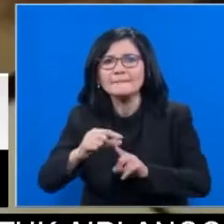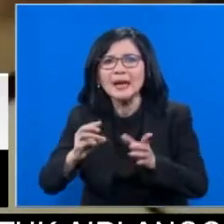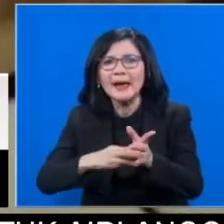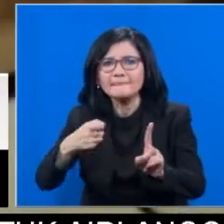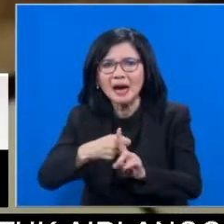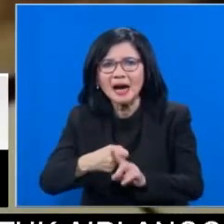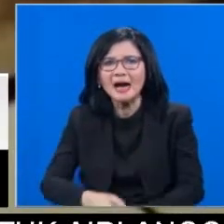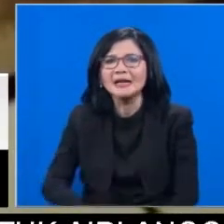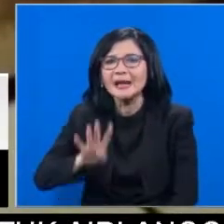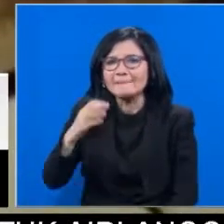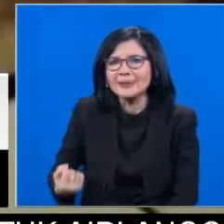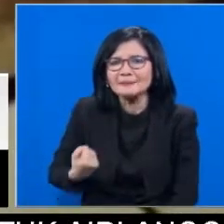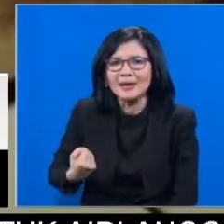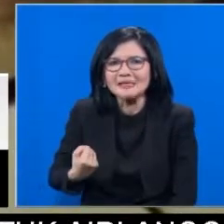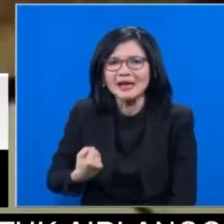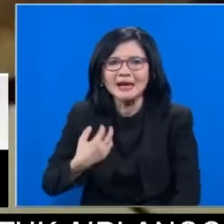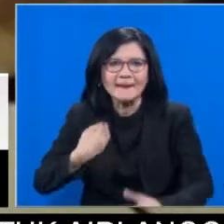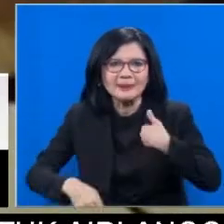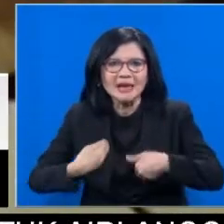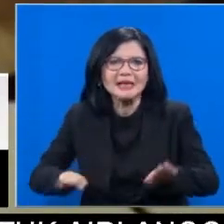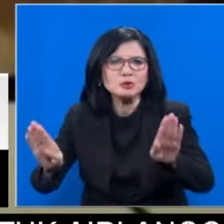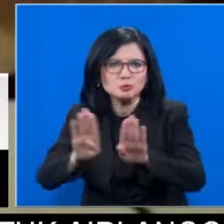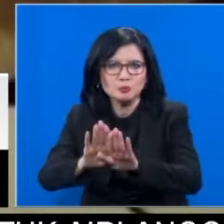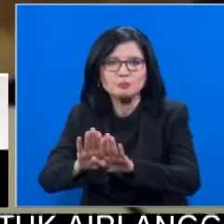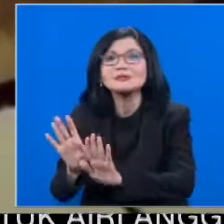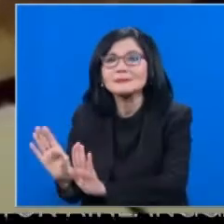dan 4 pasar hewan ditutup sementara.